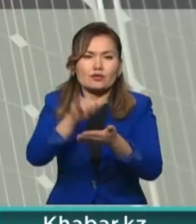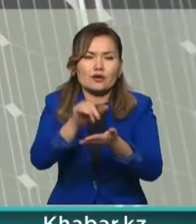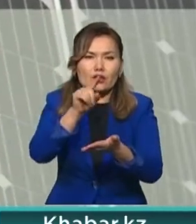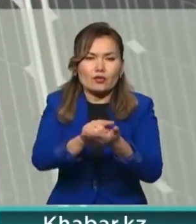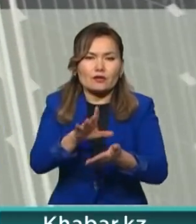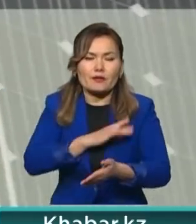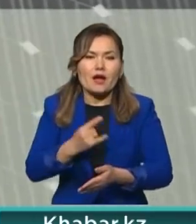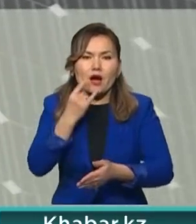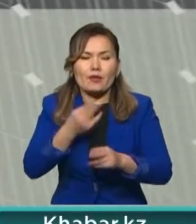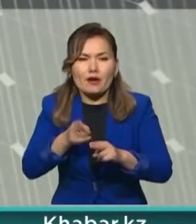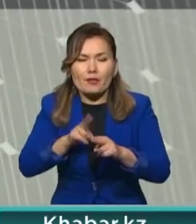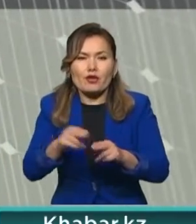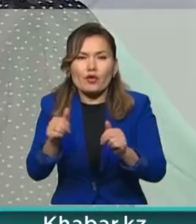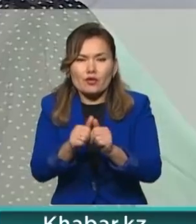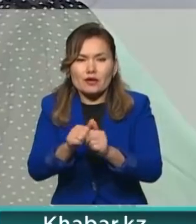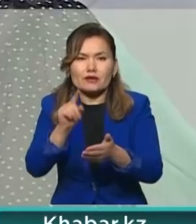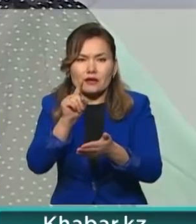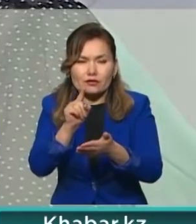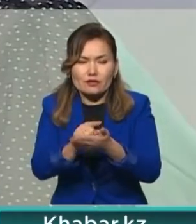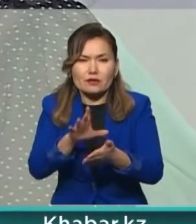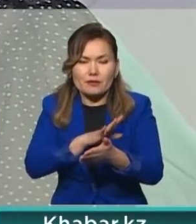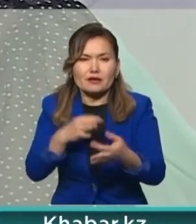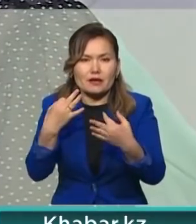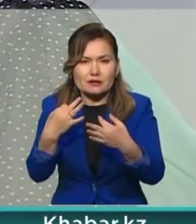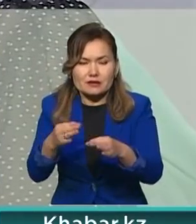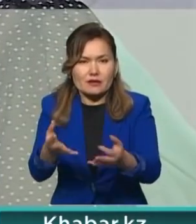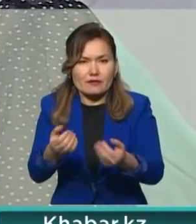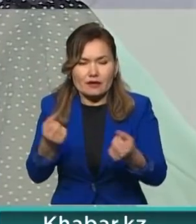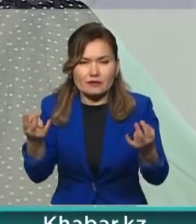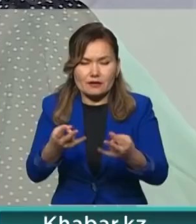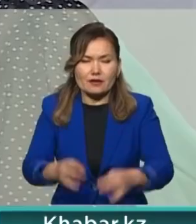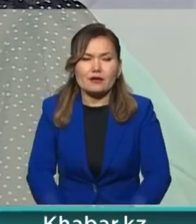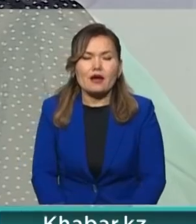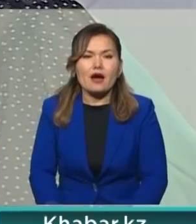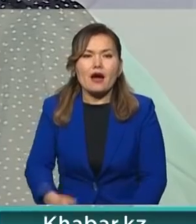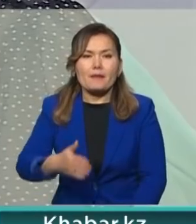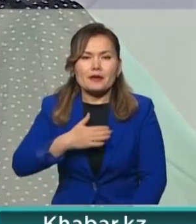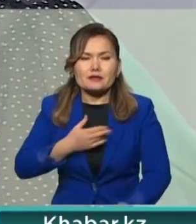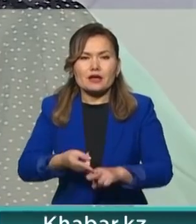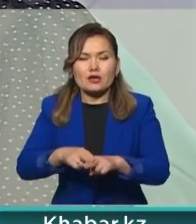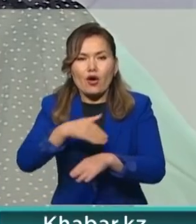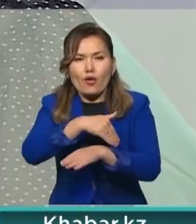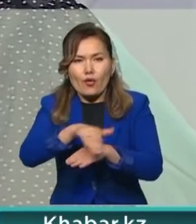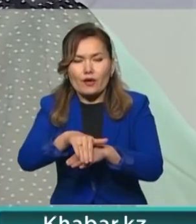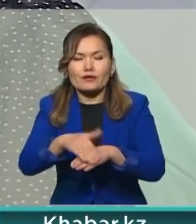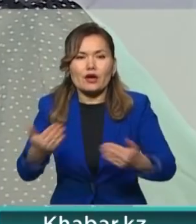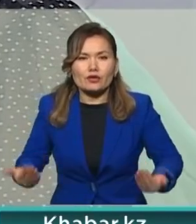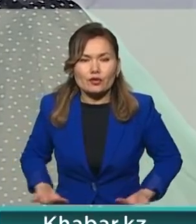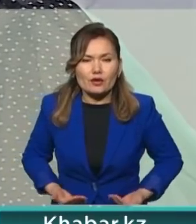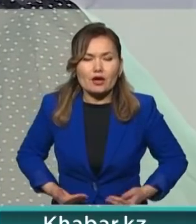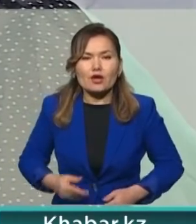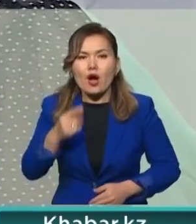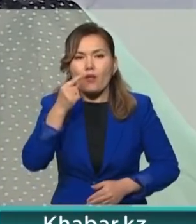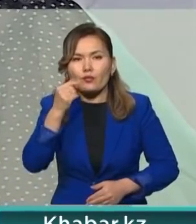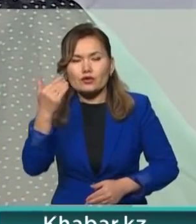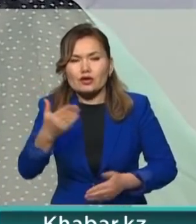кооперативінен рұқсат алу міндетті. Так как он собственник. Бізге Қажымұқан 28-де тұратын Асанов деген кісі өз